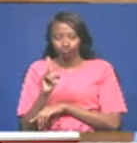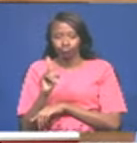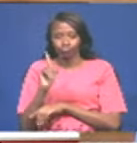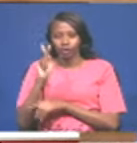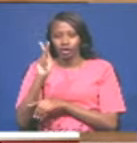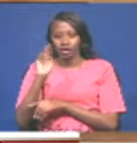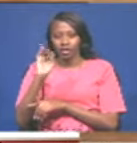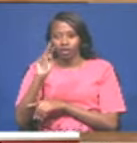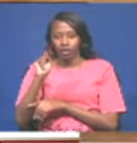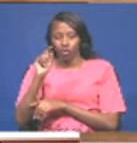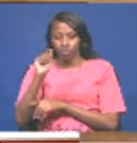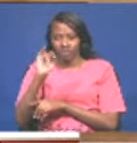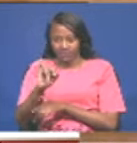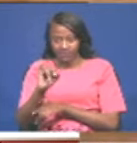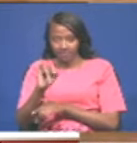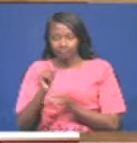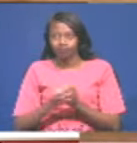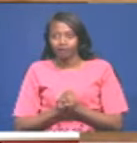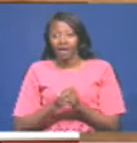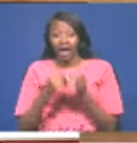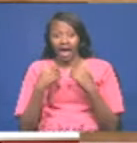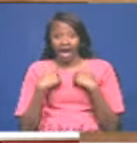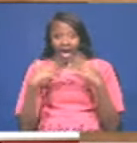Kinoti. I have also received